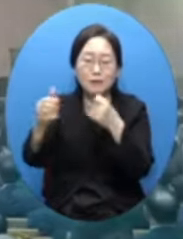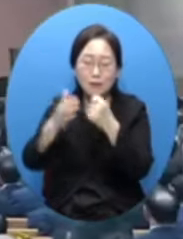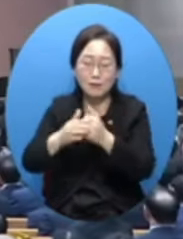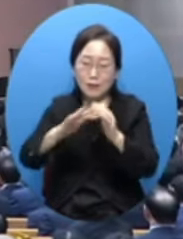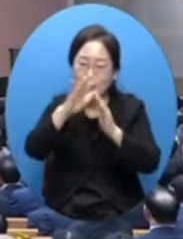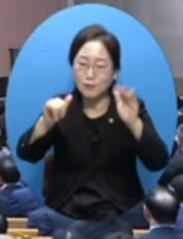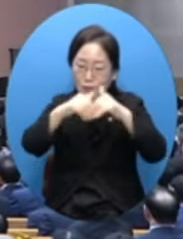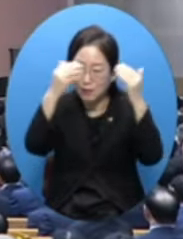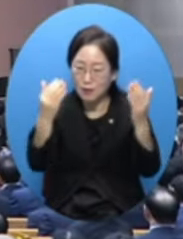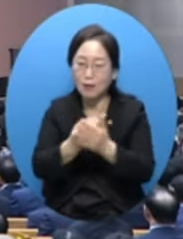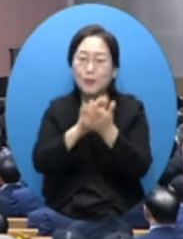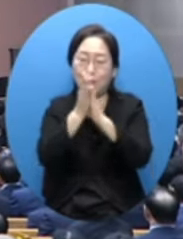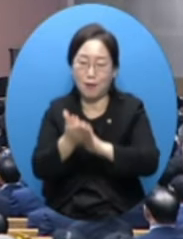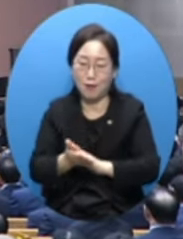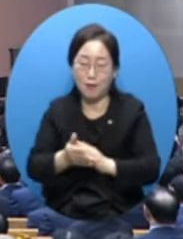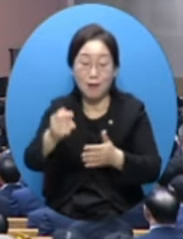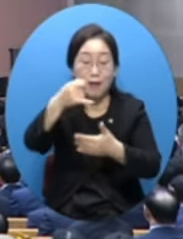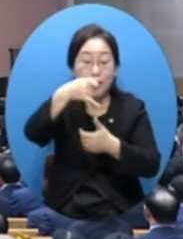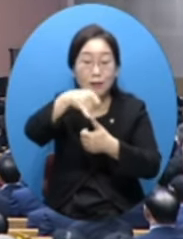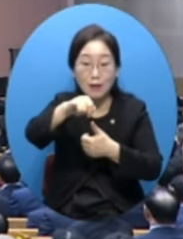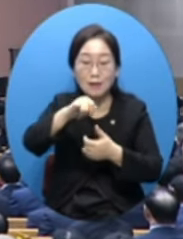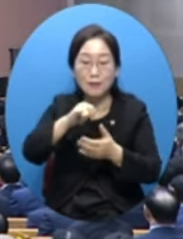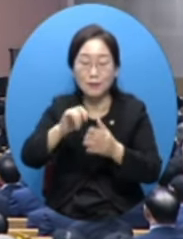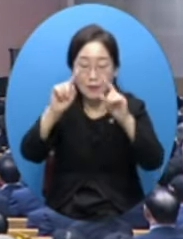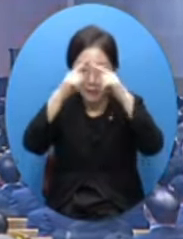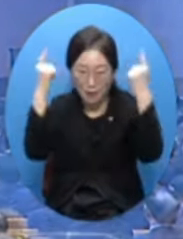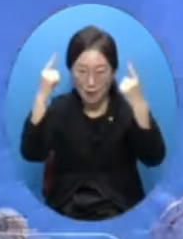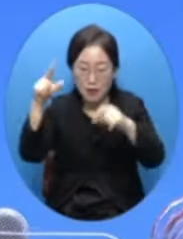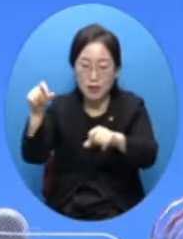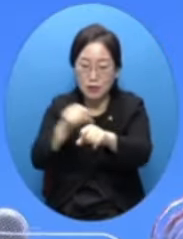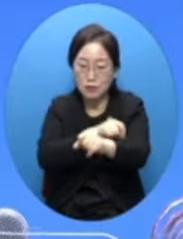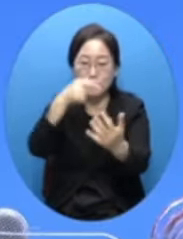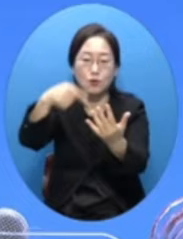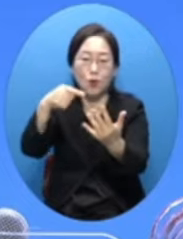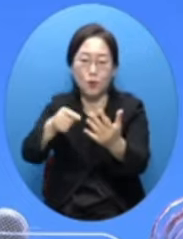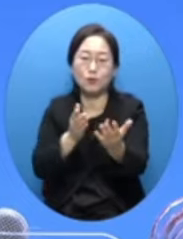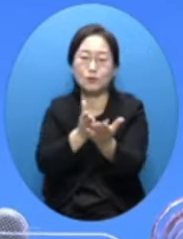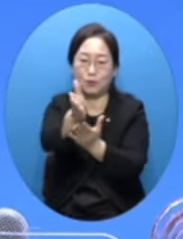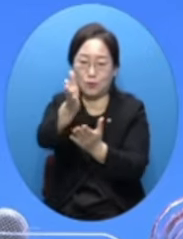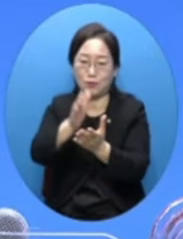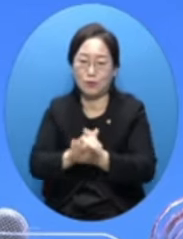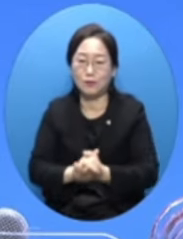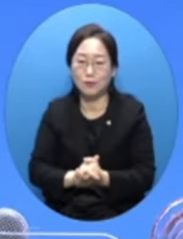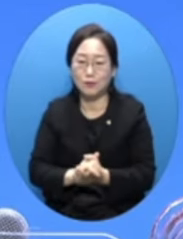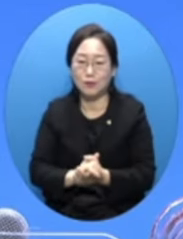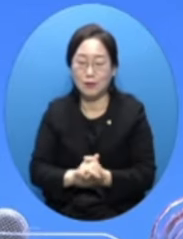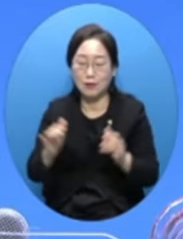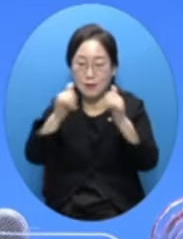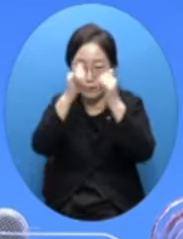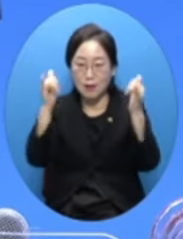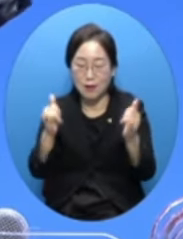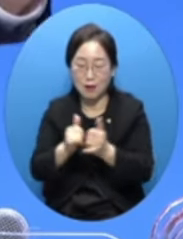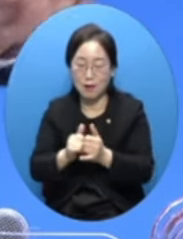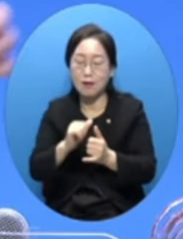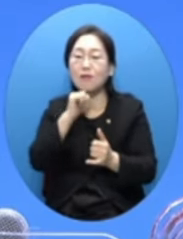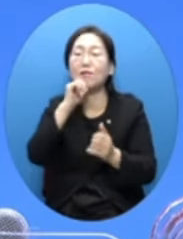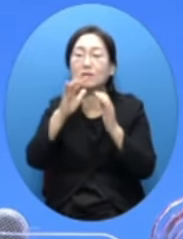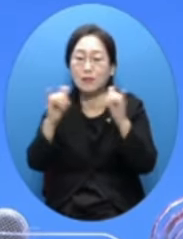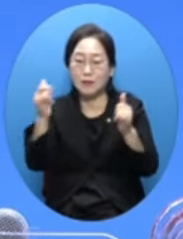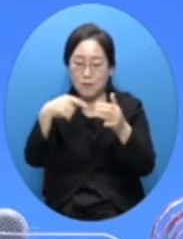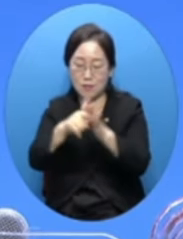되었습니다. 자기 딸도 대학에서 특수교육을 전공하고 이제 사회 저소득층을 위해 일하는 사람이